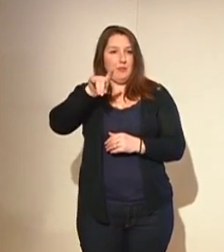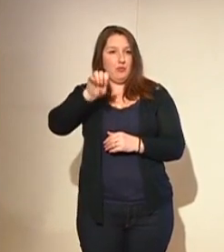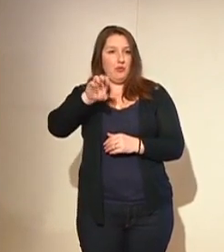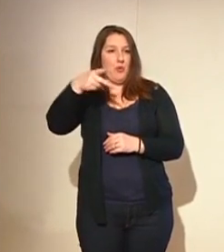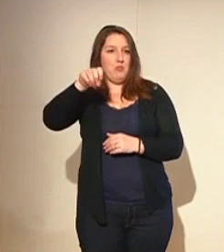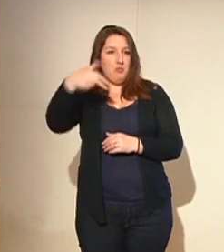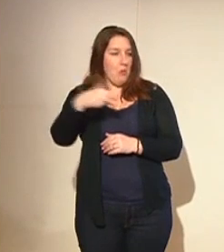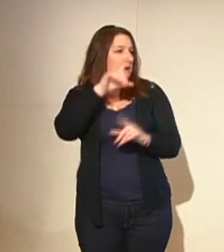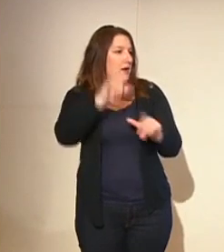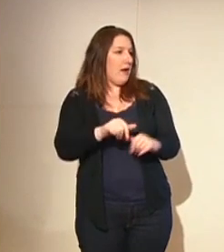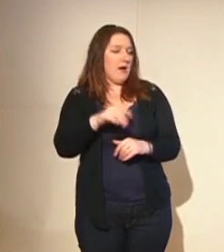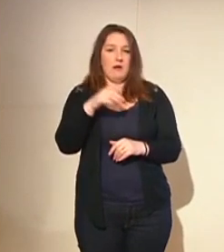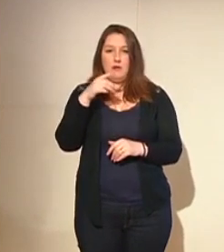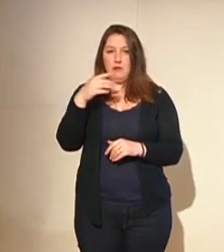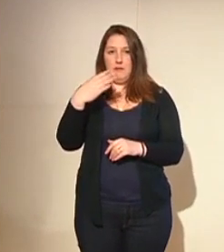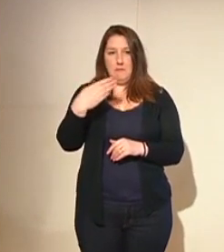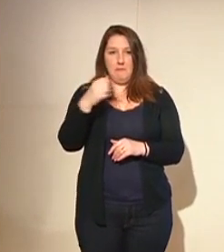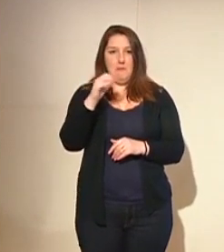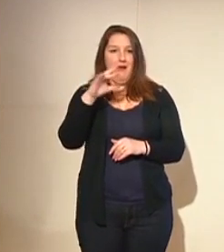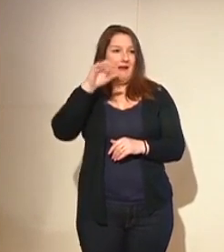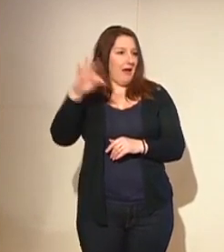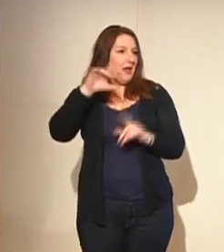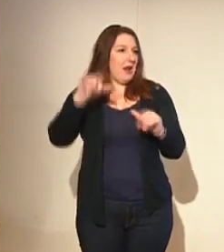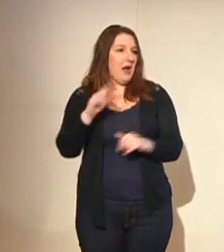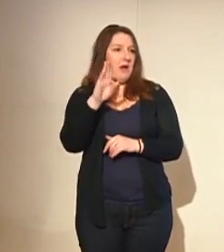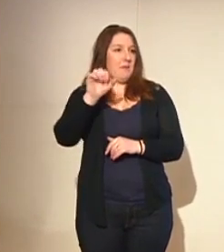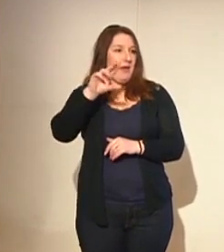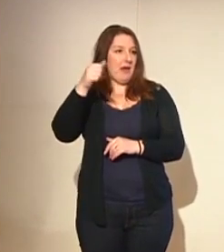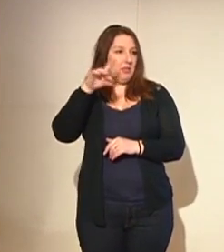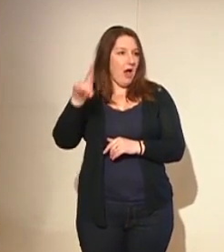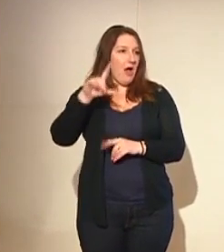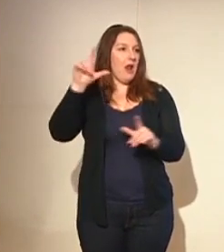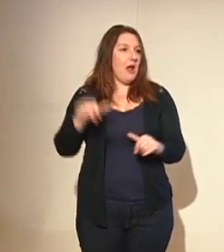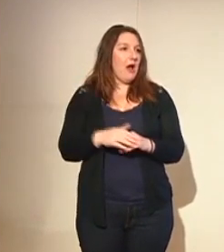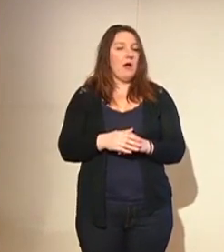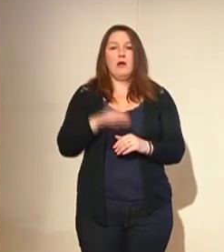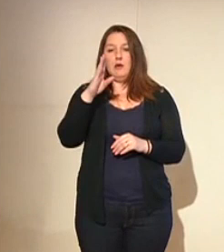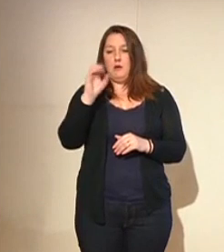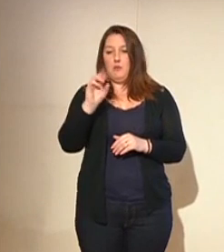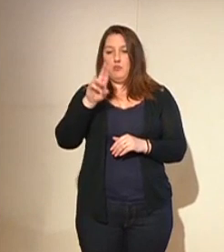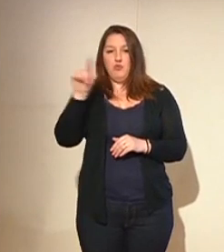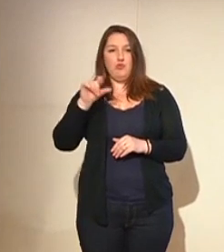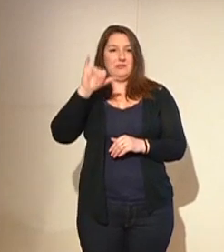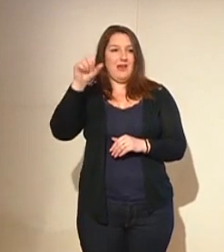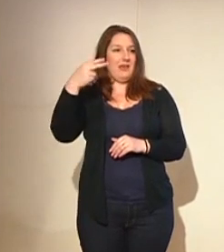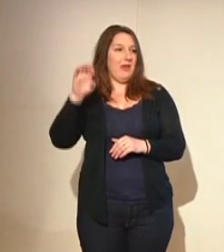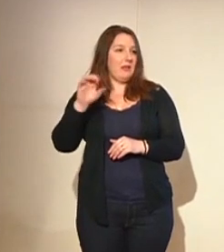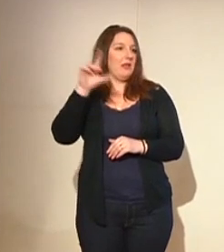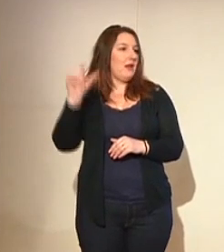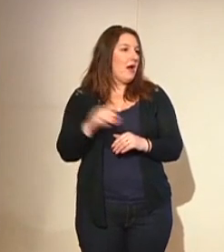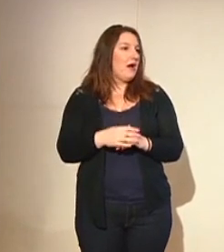présent Bernard Macré présent Corine Bernard présent Sadoc bousayem prés Laurence